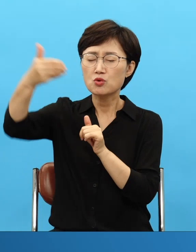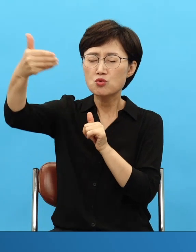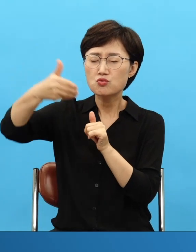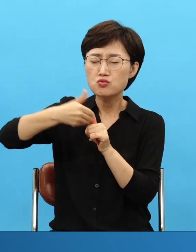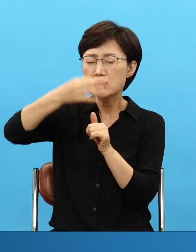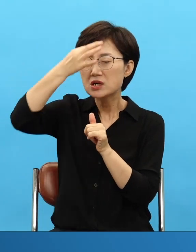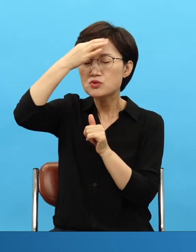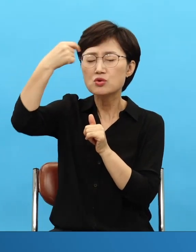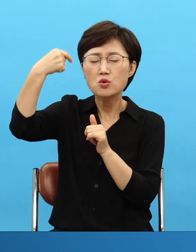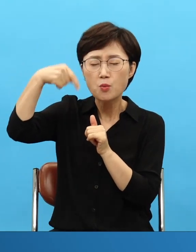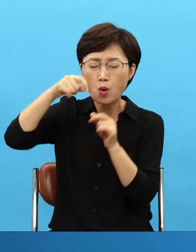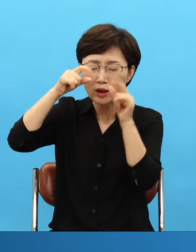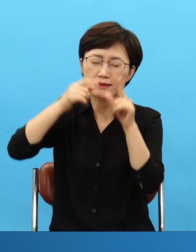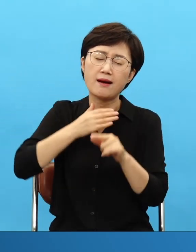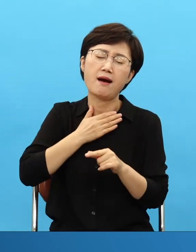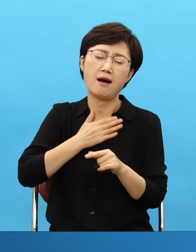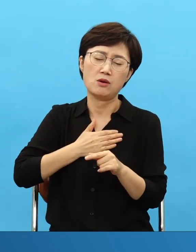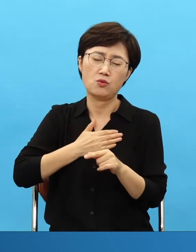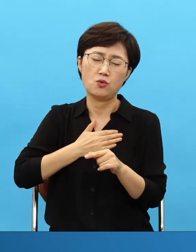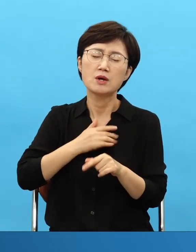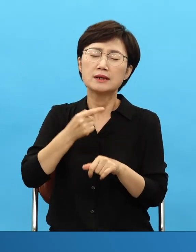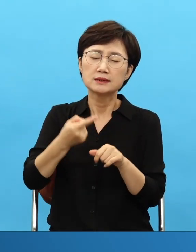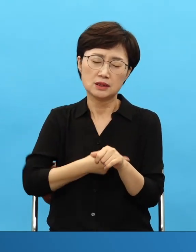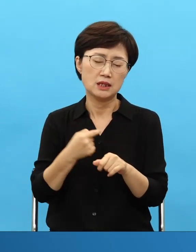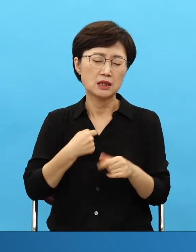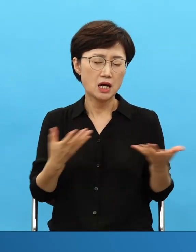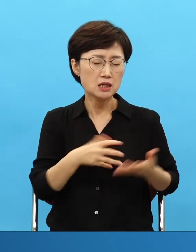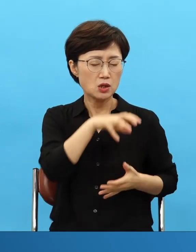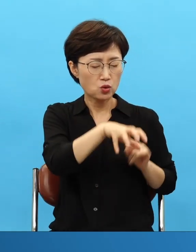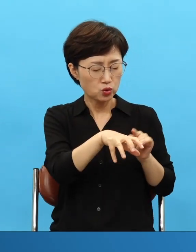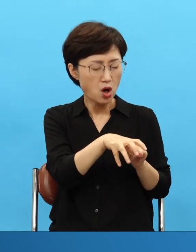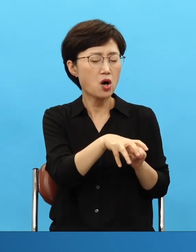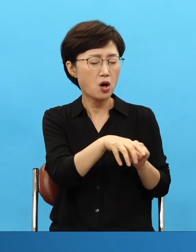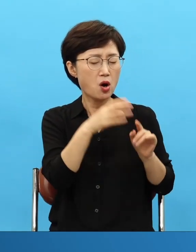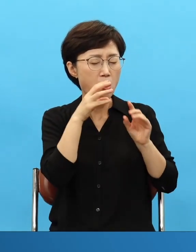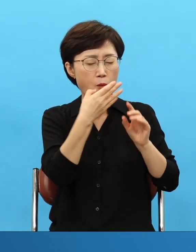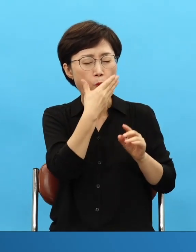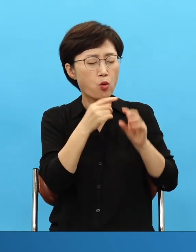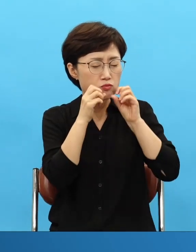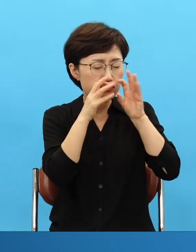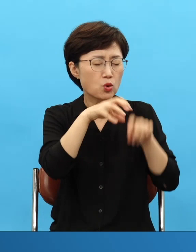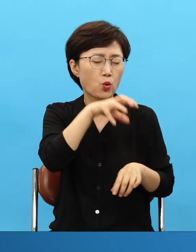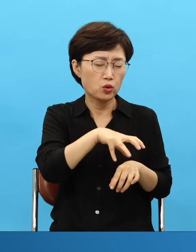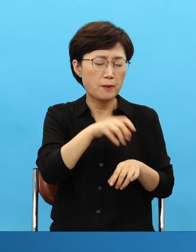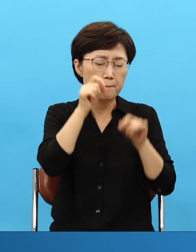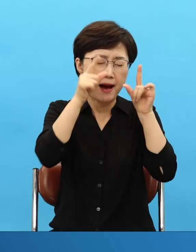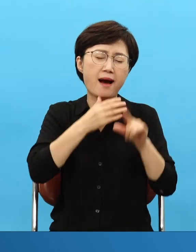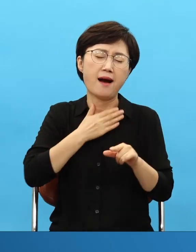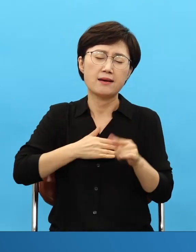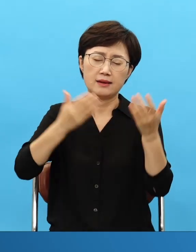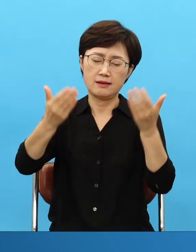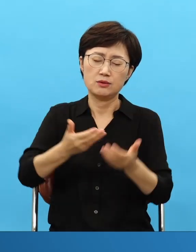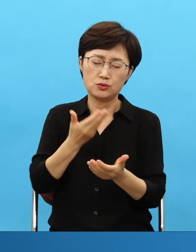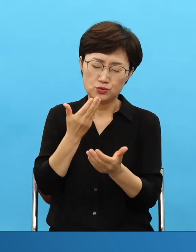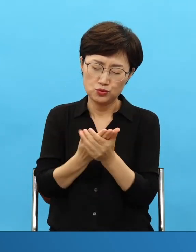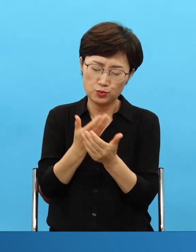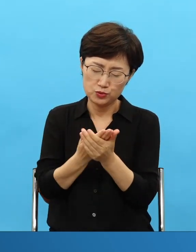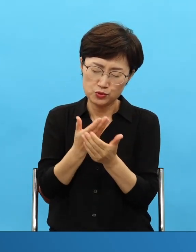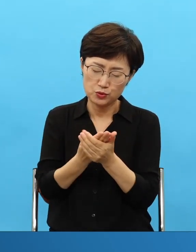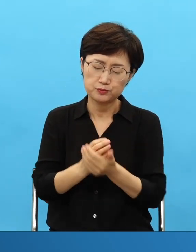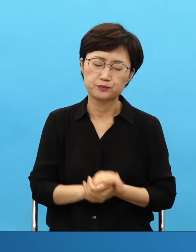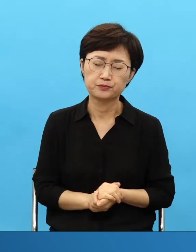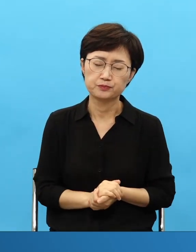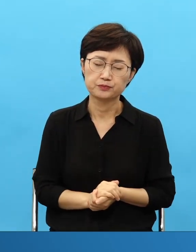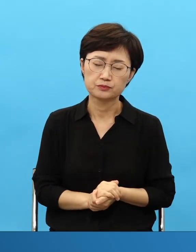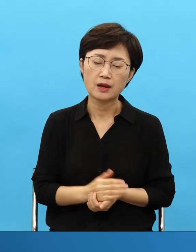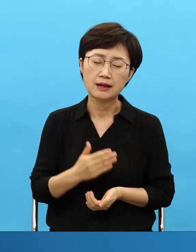주옵소서. Would you work upon all of us who have received your word so that the me, my things, and my field you have entrusted to us would become your fundamental partisan.